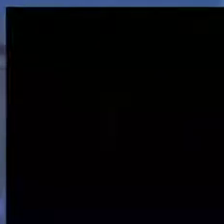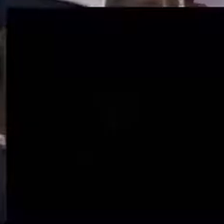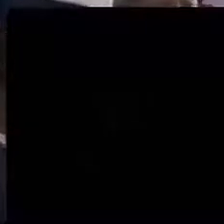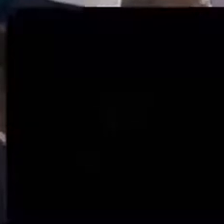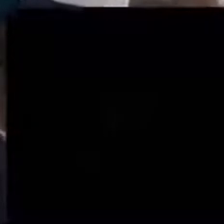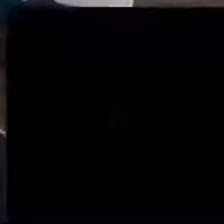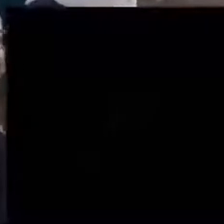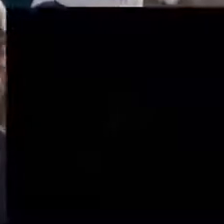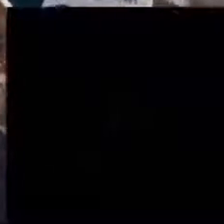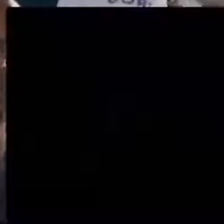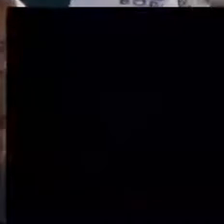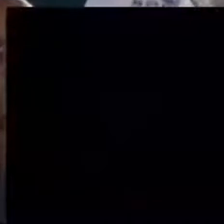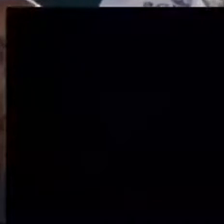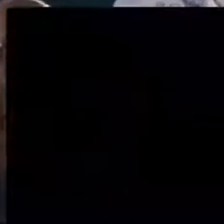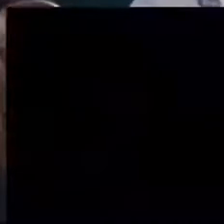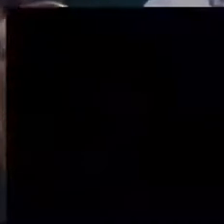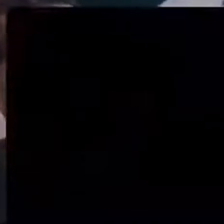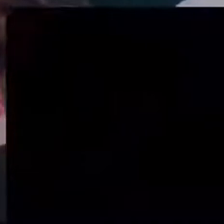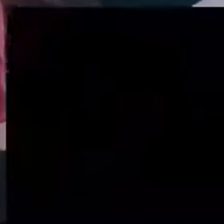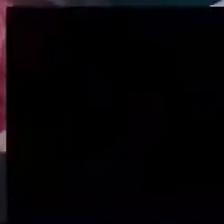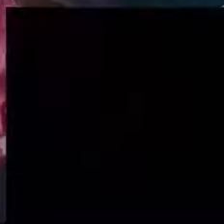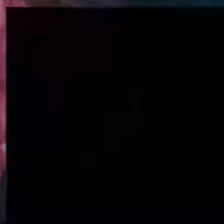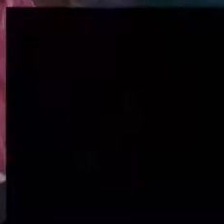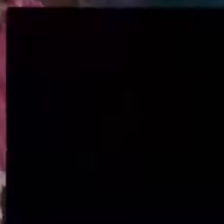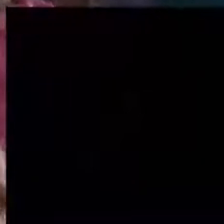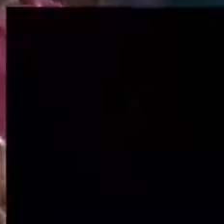va partir. Et le Seigneur lui-même.